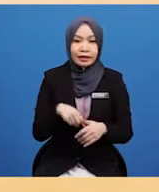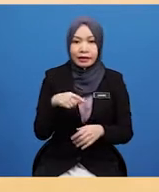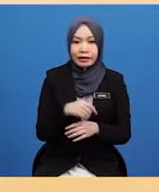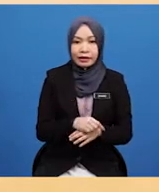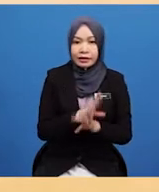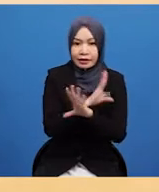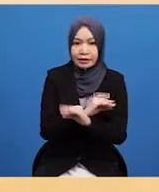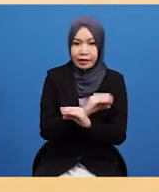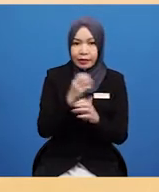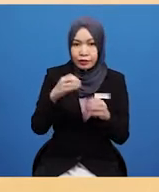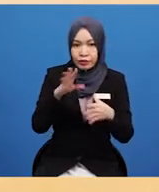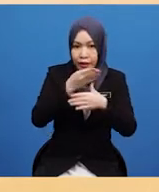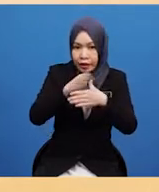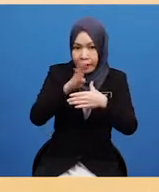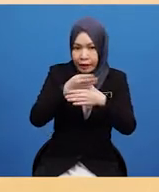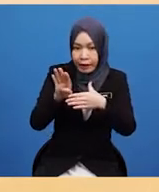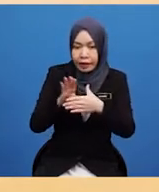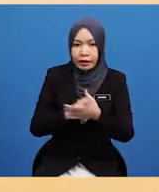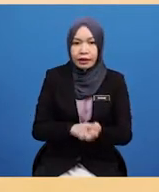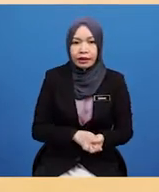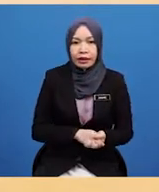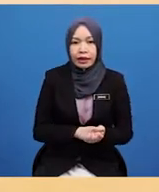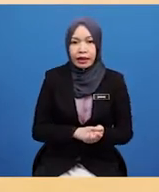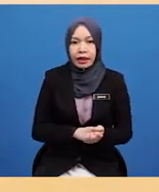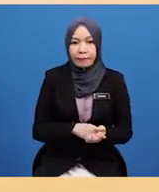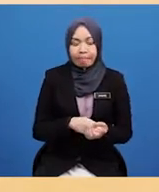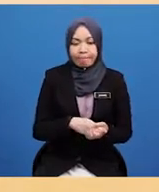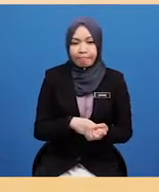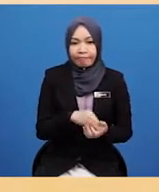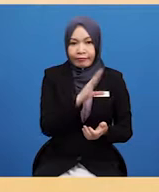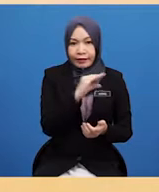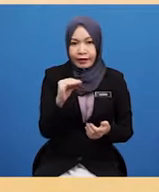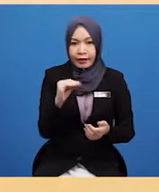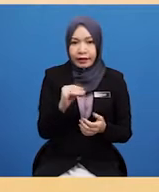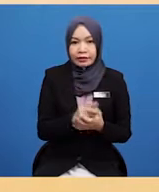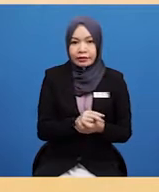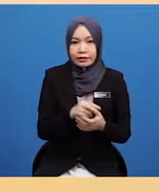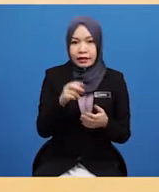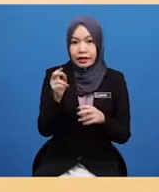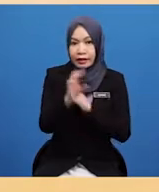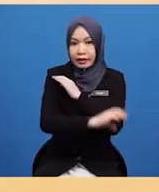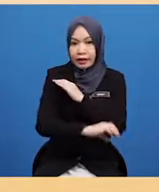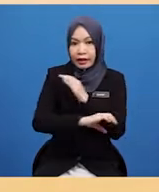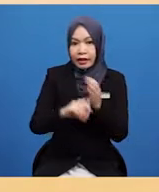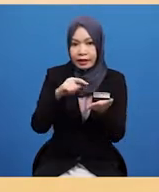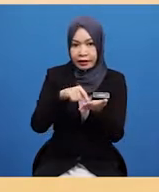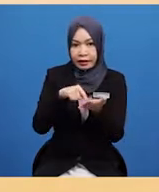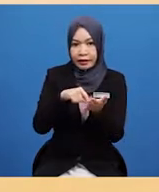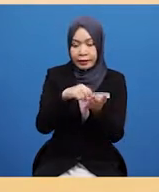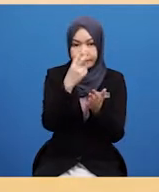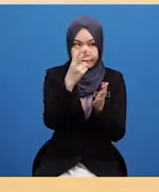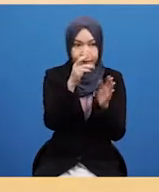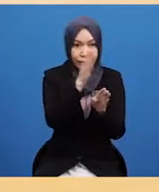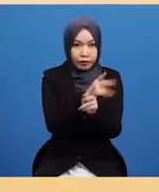Estonia dan Latvia telah menjadi negara yang merdeka. Memel telah diserahkan kepada